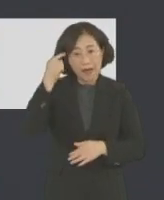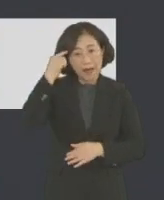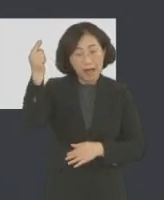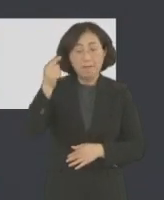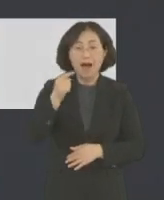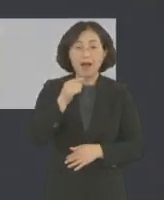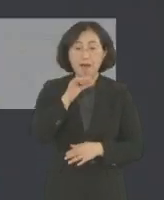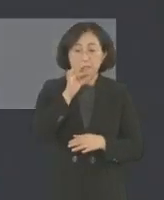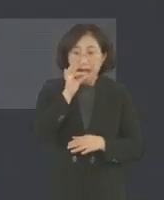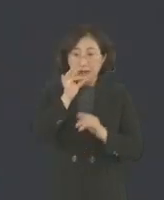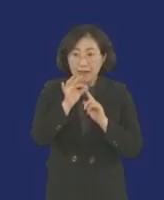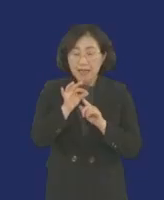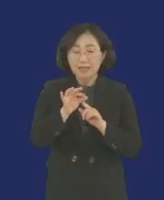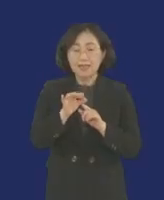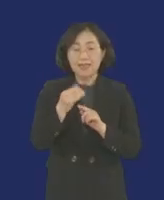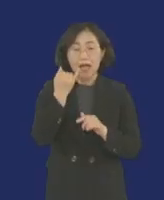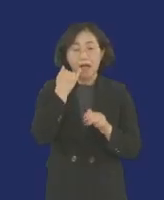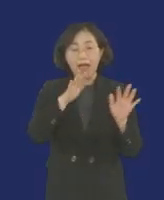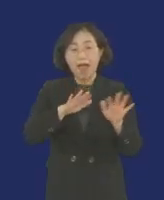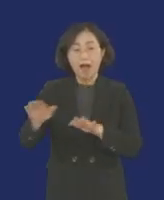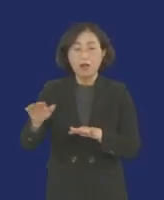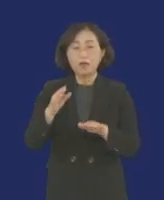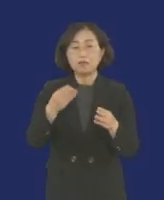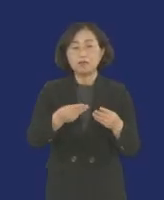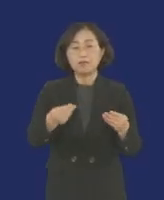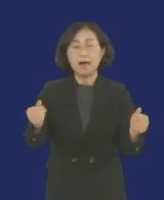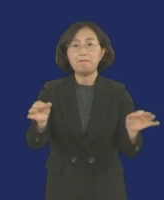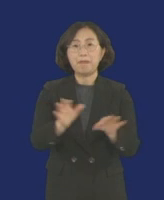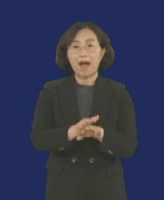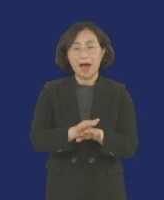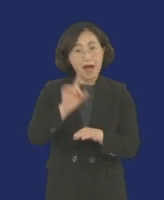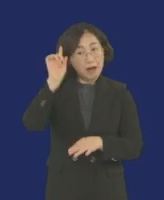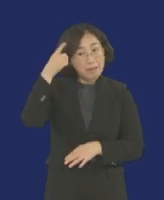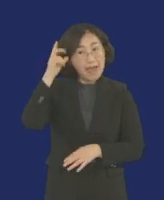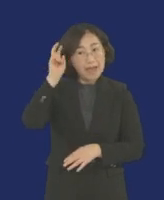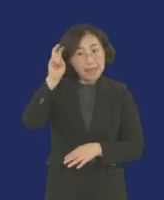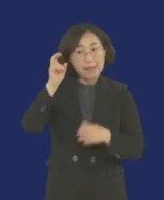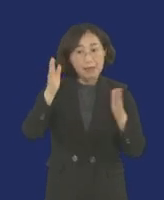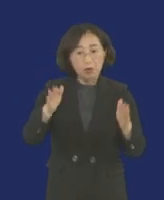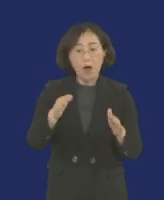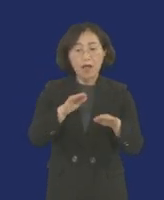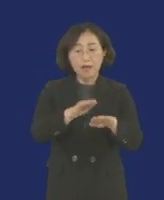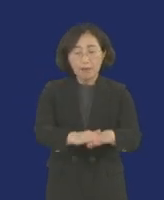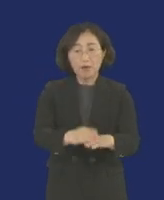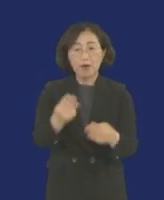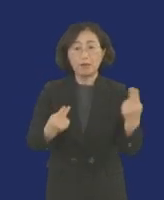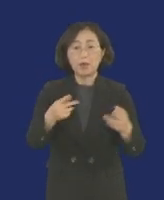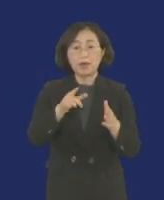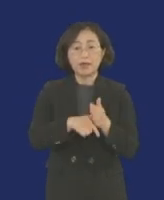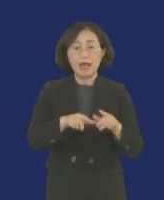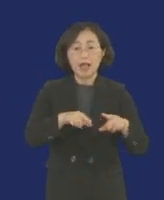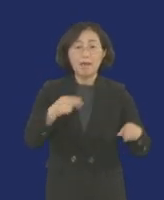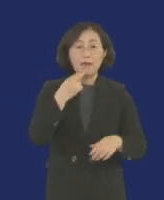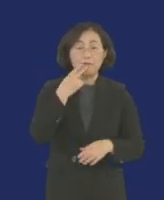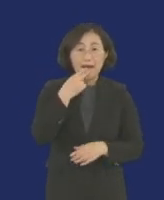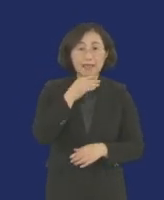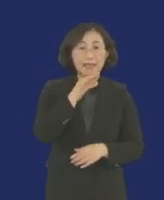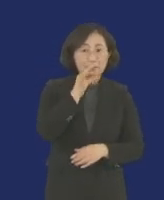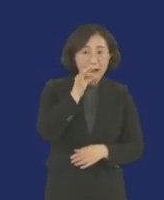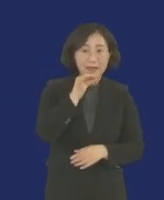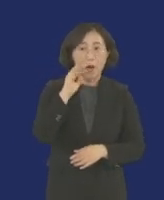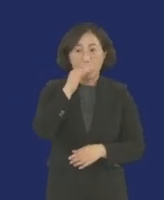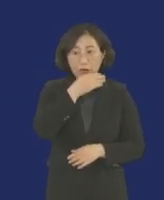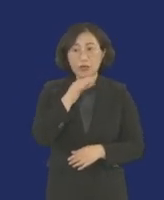해양에서도 쉽게 분해됐습니다. 바닷물에 120일 동안 담가 비교해 본 결과 일반 플라스틱 빨대와